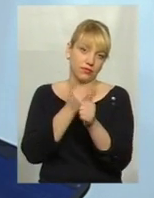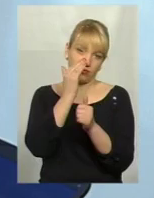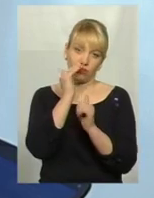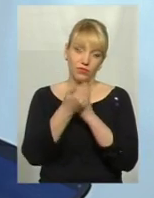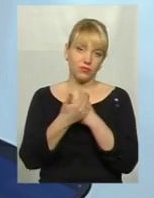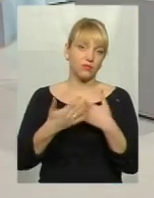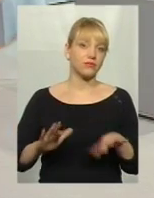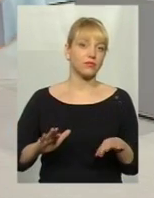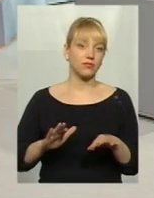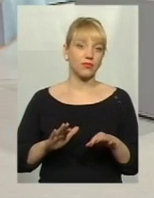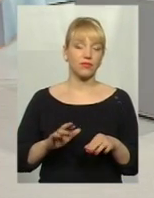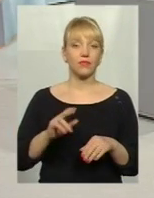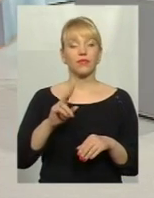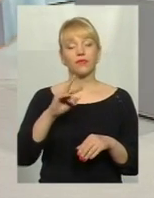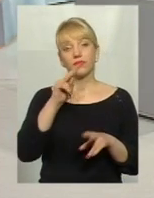бути...